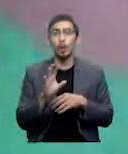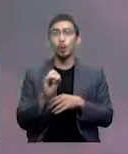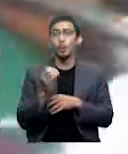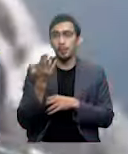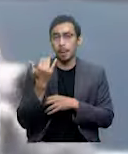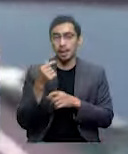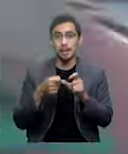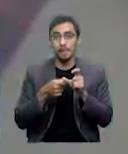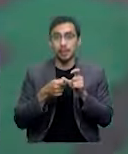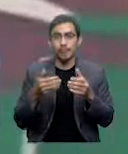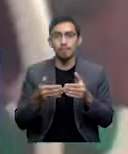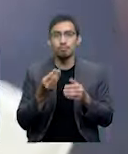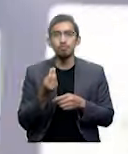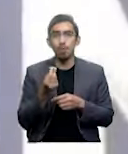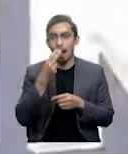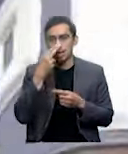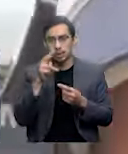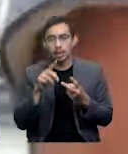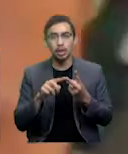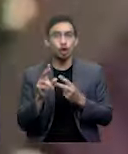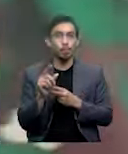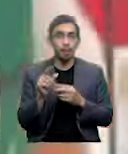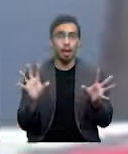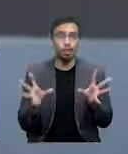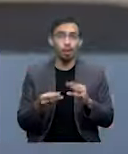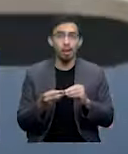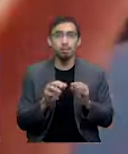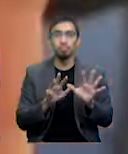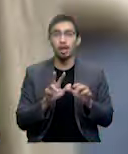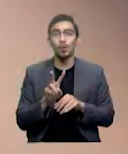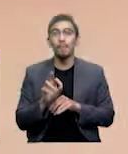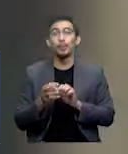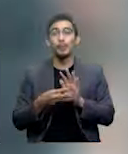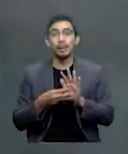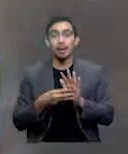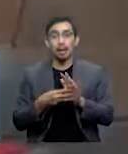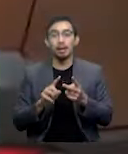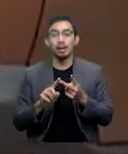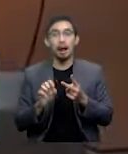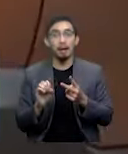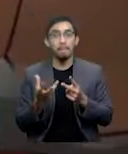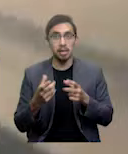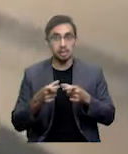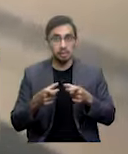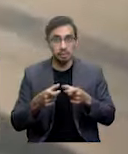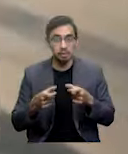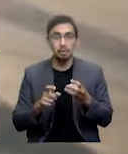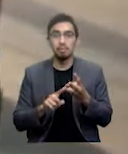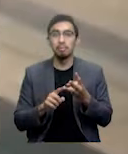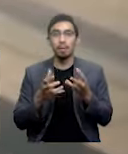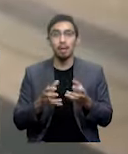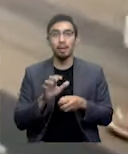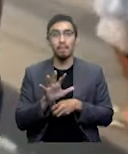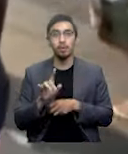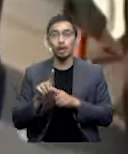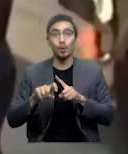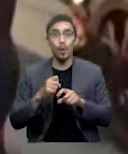laluidik menemukan uang asing dan rupiah senilai r20 miliar serta logam mulia seberat 51